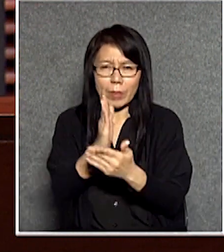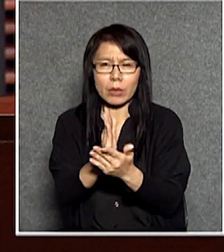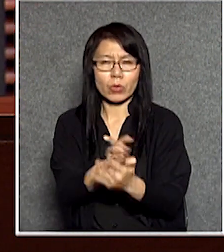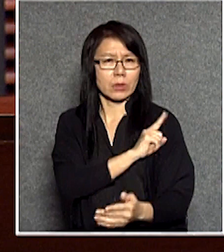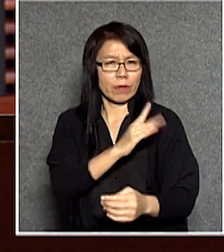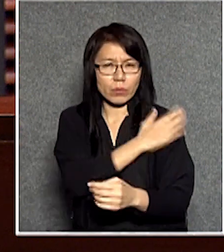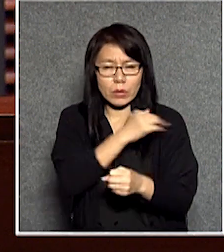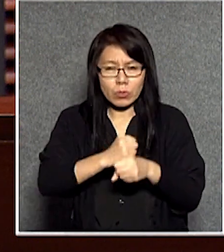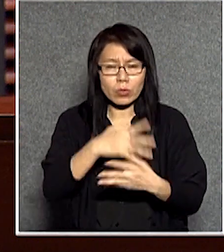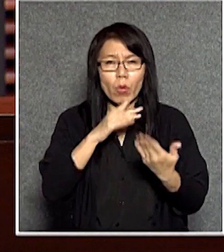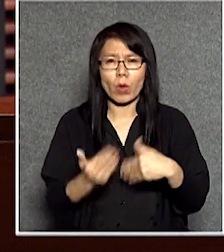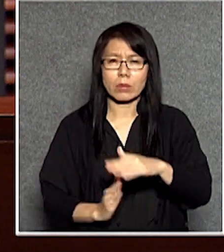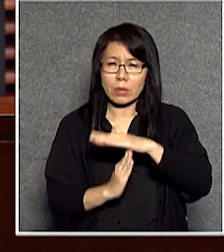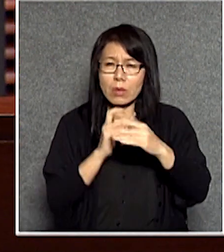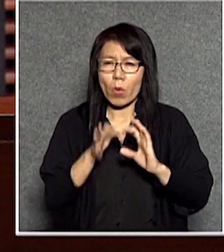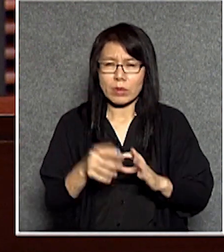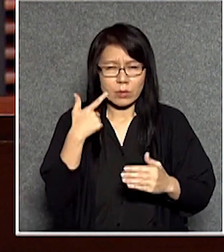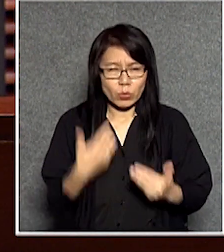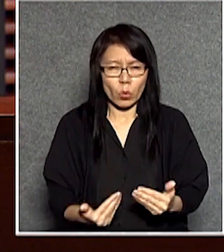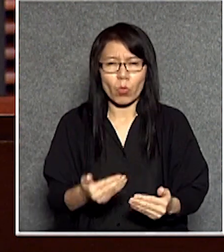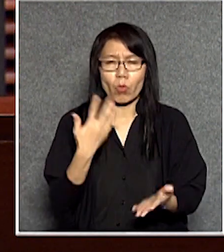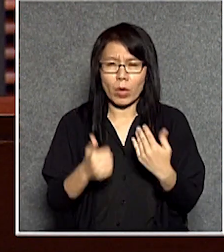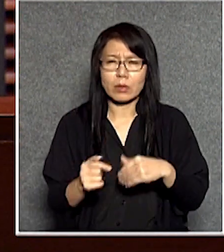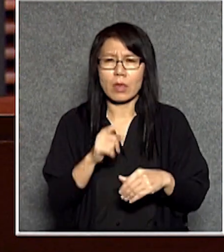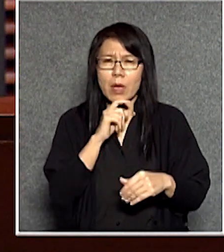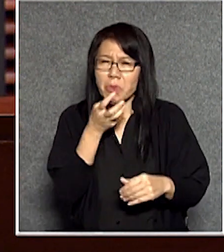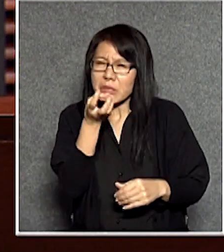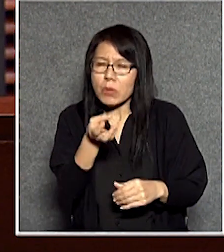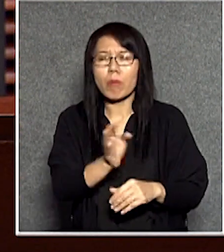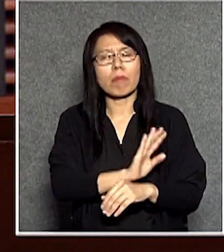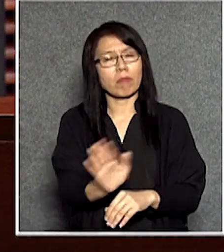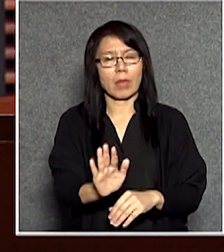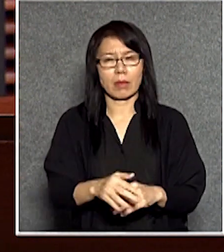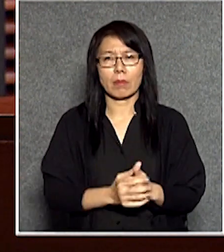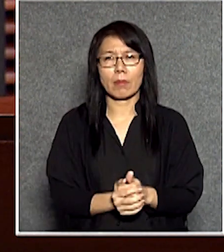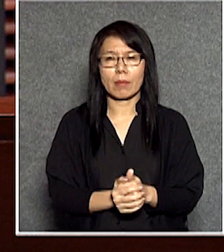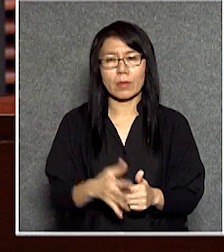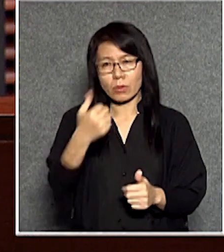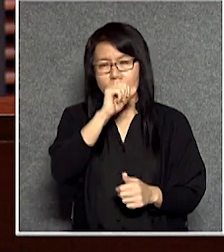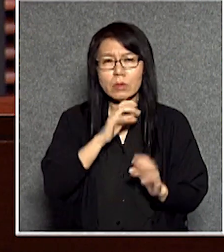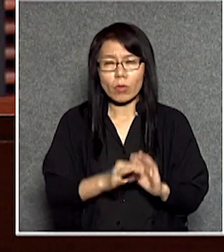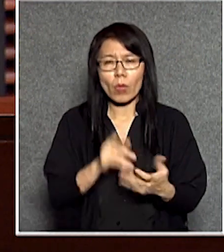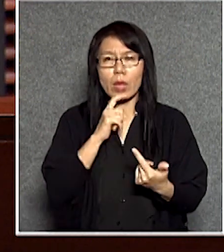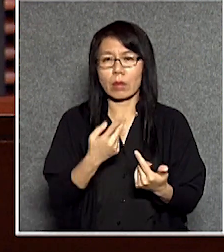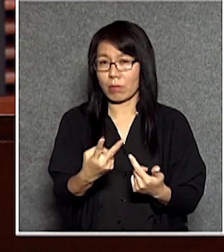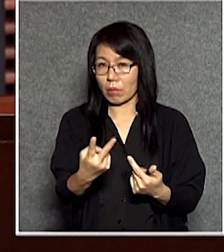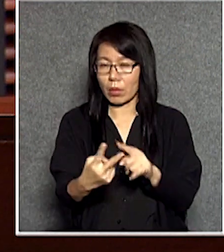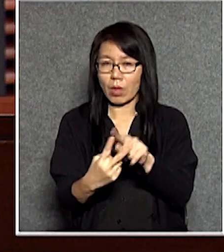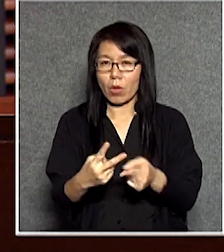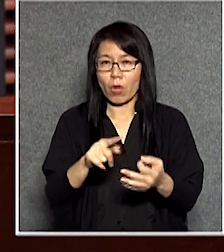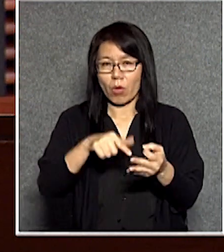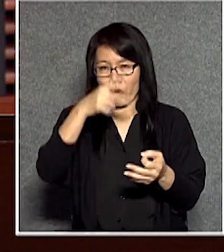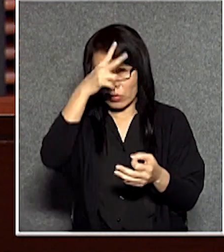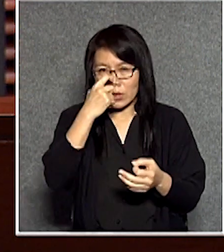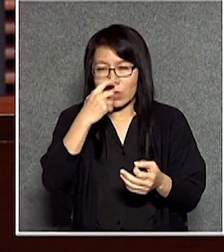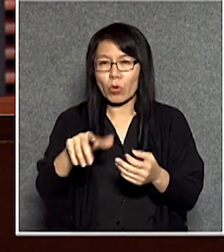或者宗旨是屬於嚴重而且是並非微不足道的。主席，雖然兩名當事人梁振英和周